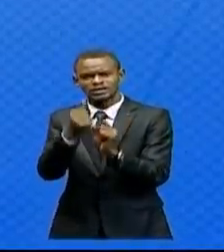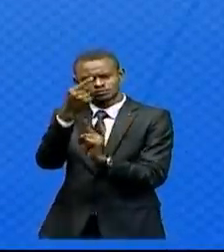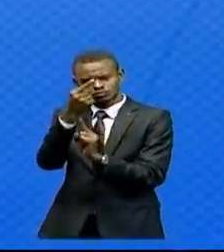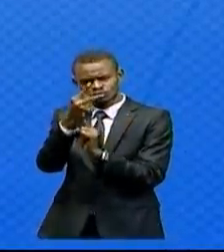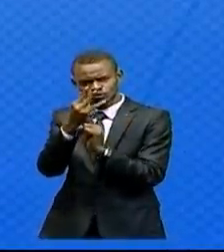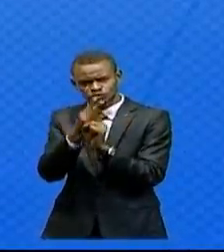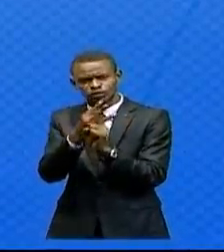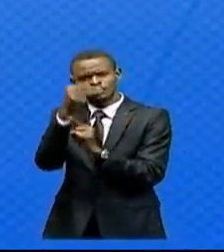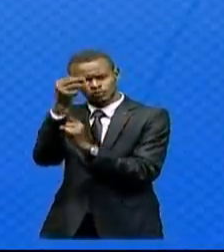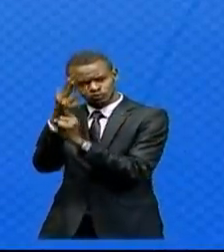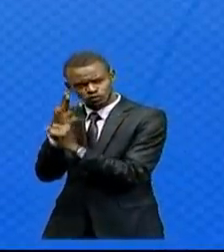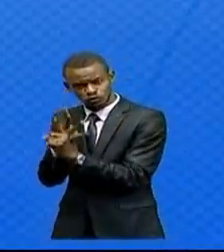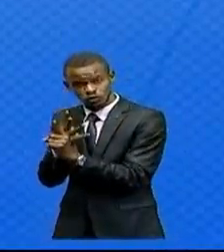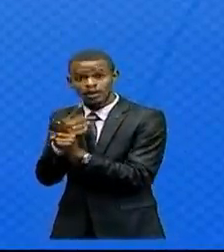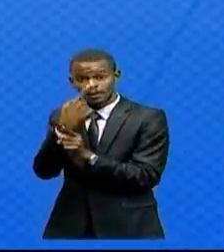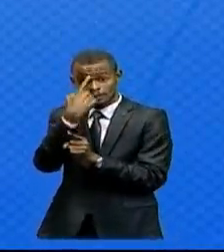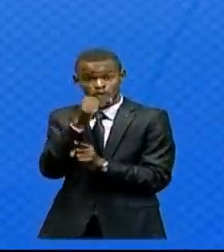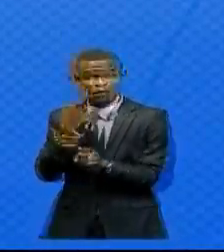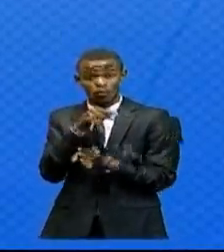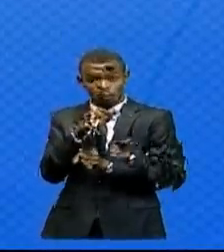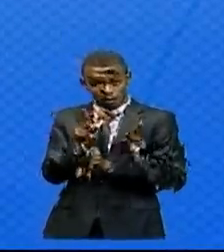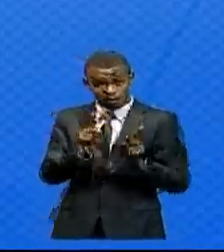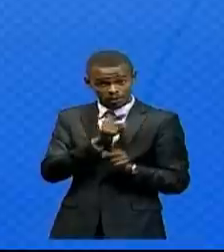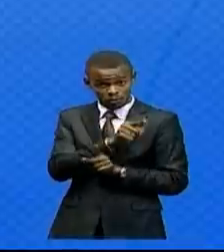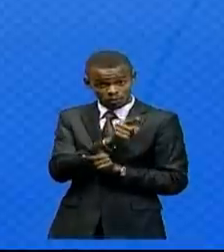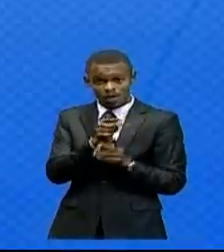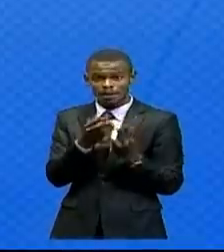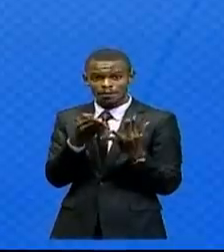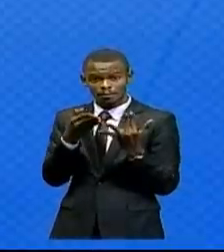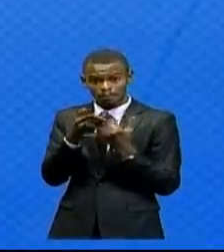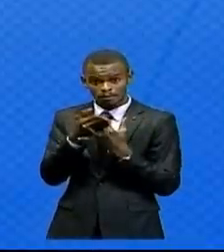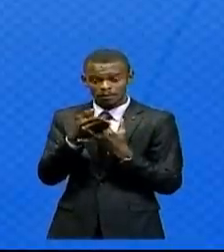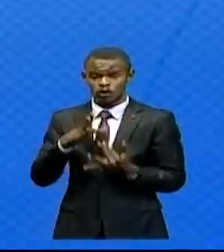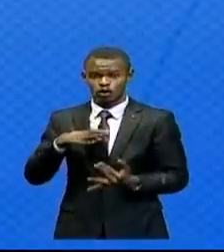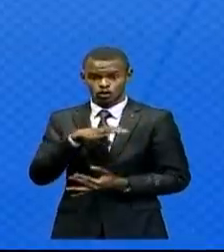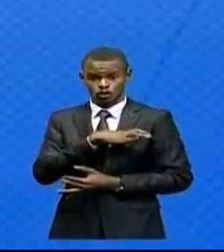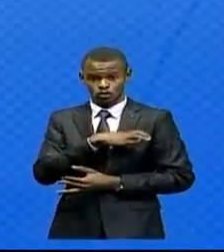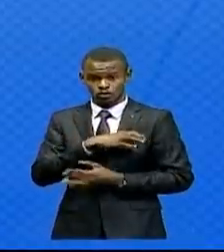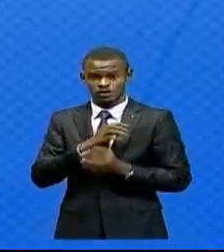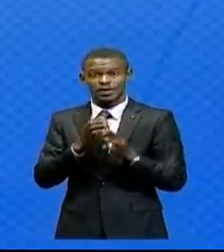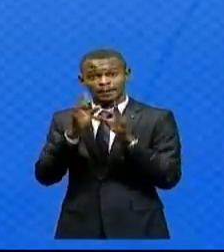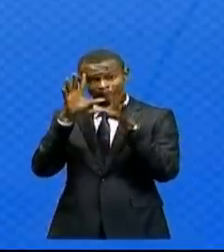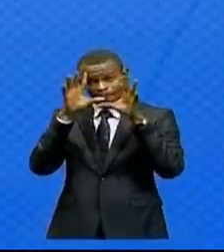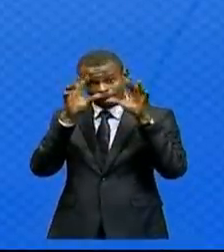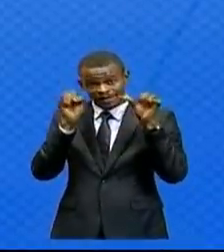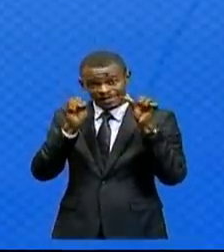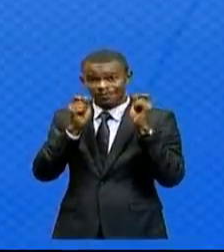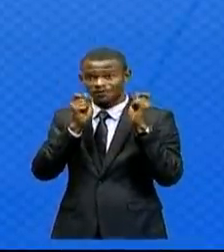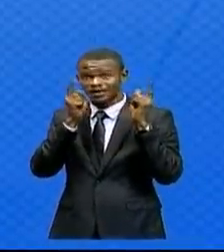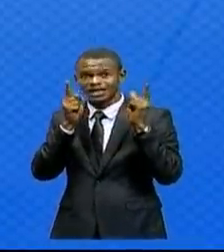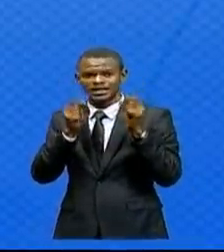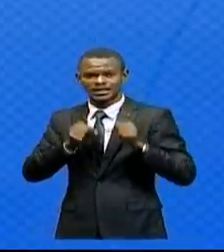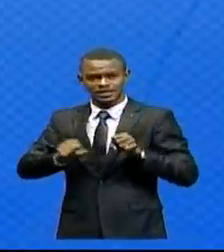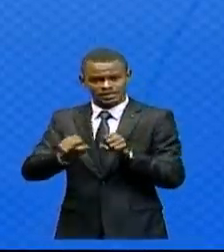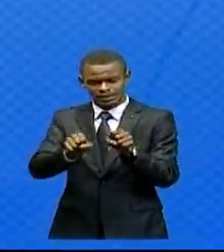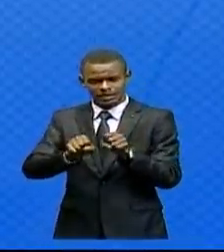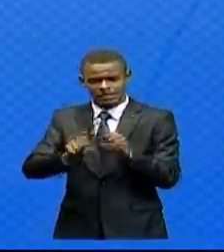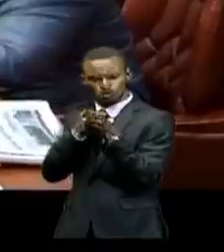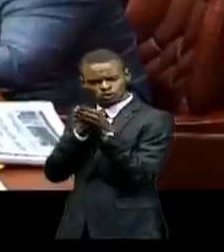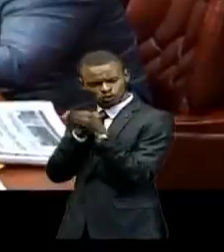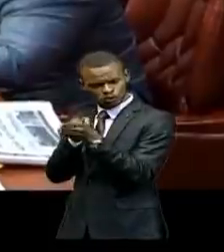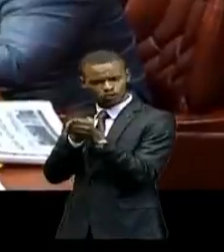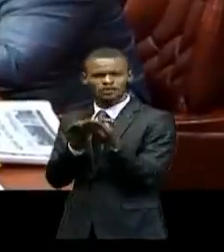d'en assurer le suivi par le truchement du Conseil présidentiel de veille stratégique. Ce programme devra